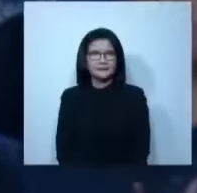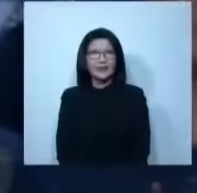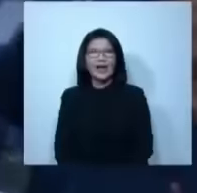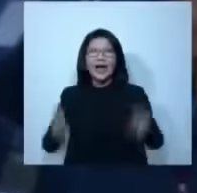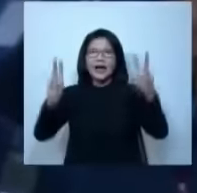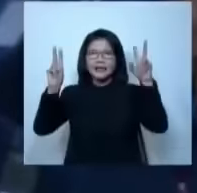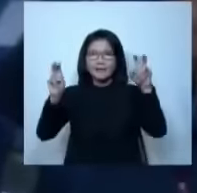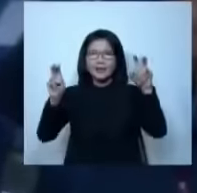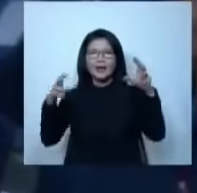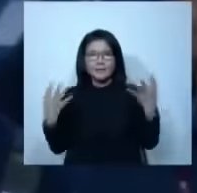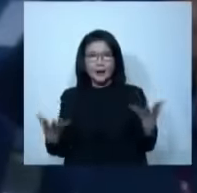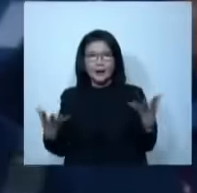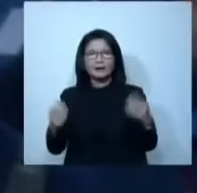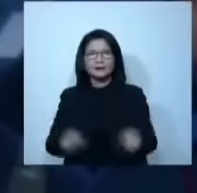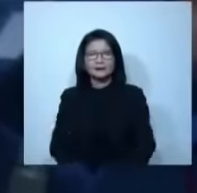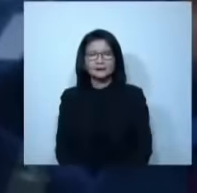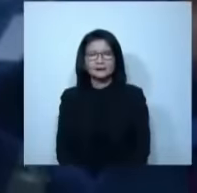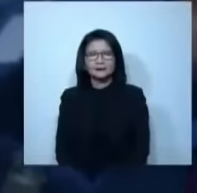Temanya adalah,